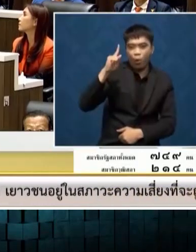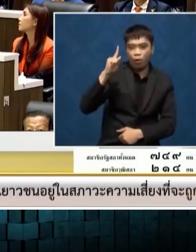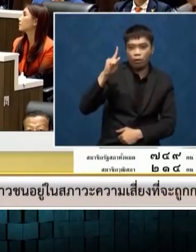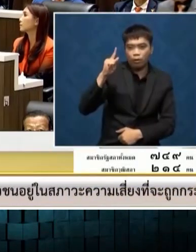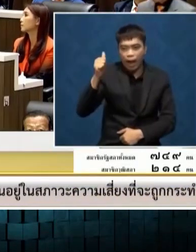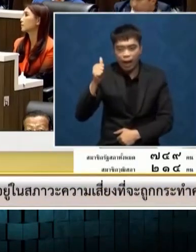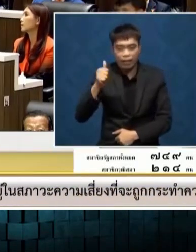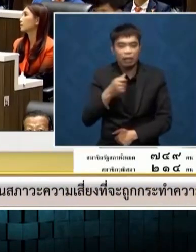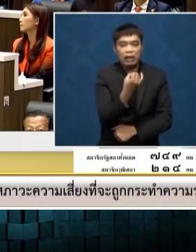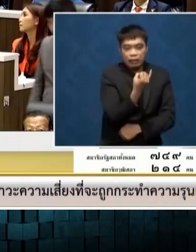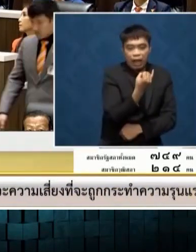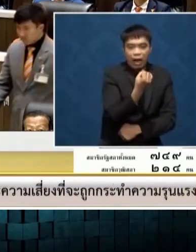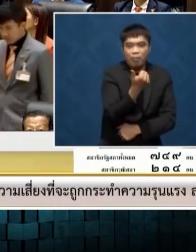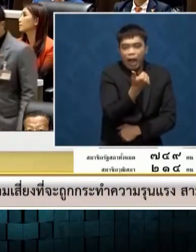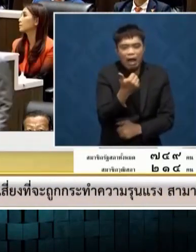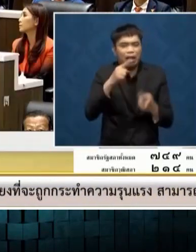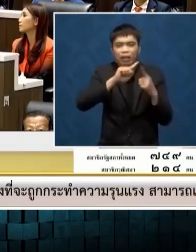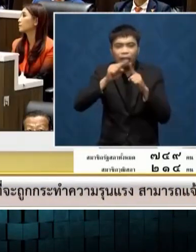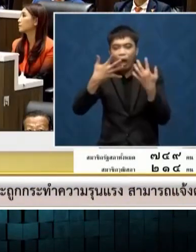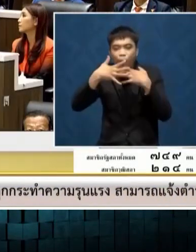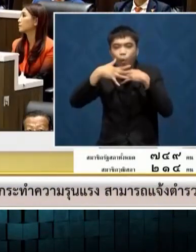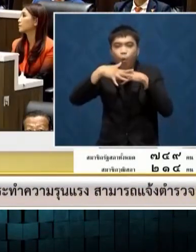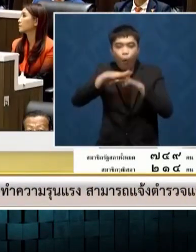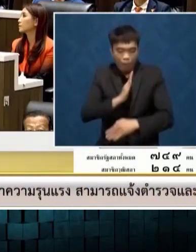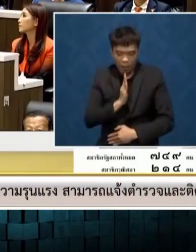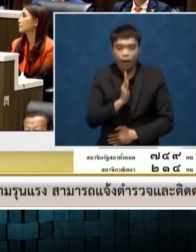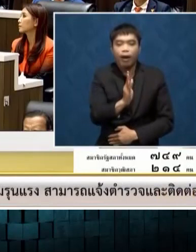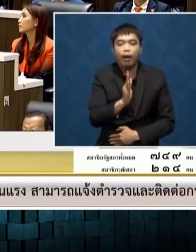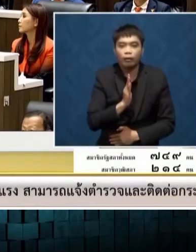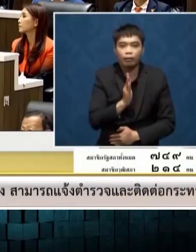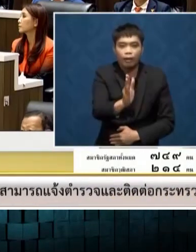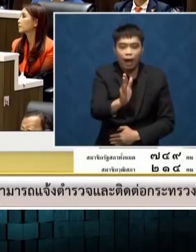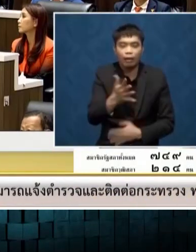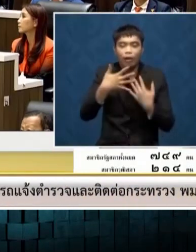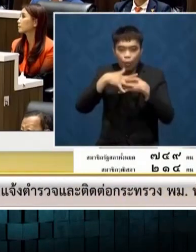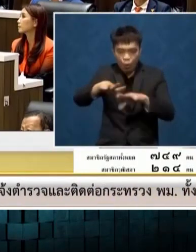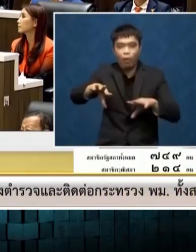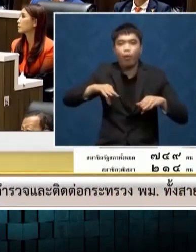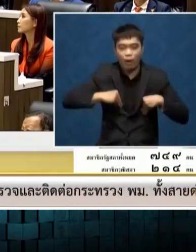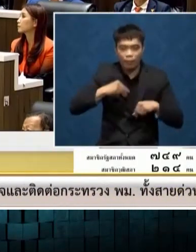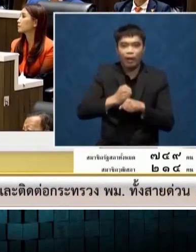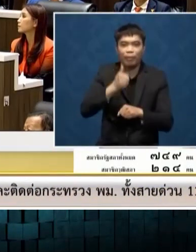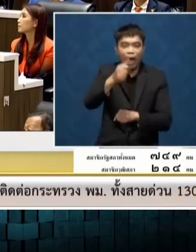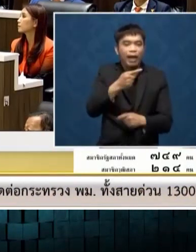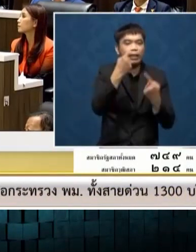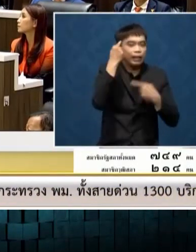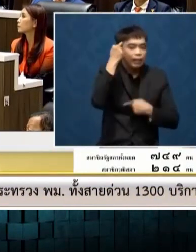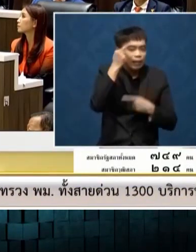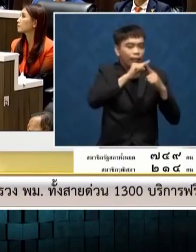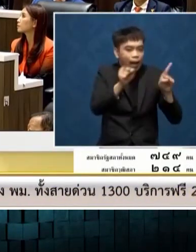ปัญหาในวันนี้ทั้งหมดนะครับถ้าจะดูจากปัจจัยว่าทำไมสมาชิกวุฒิสภา